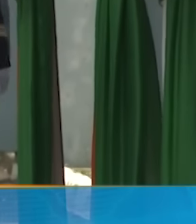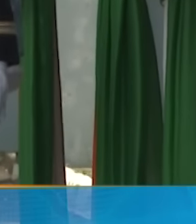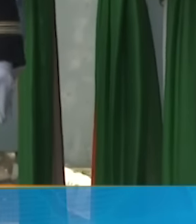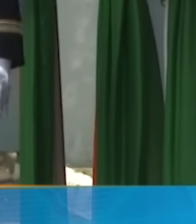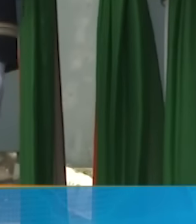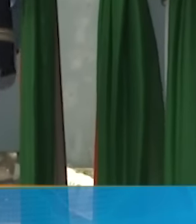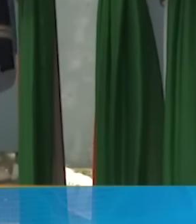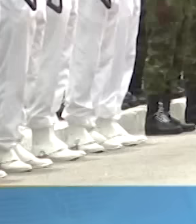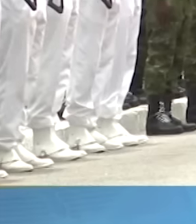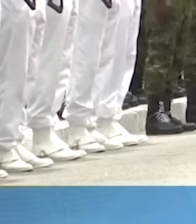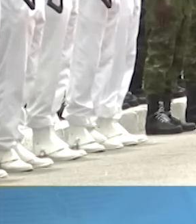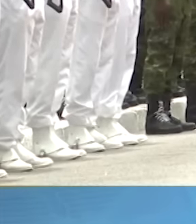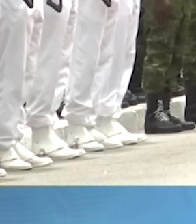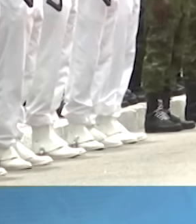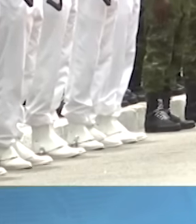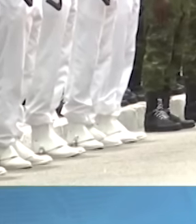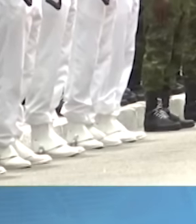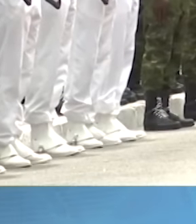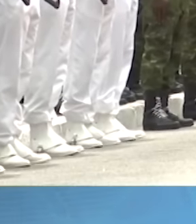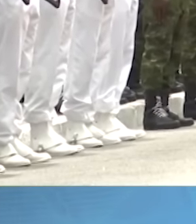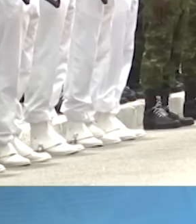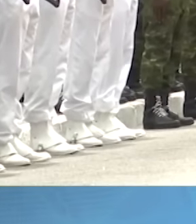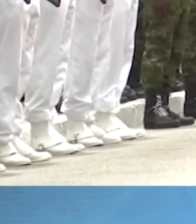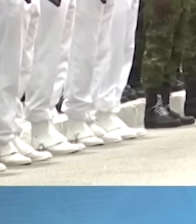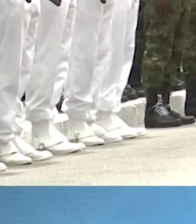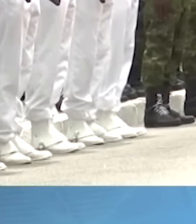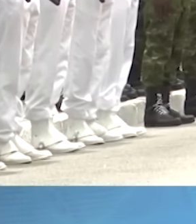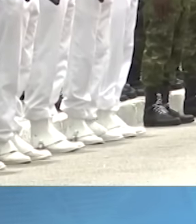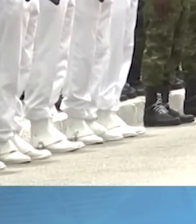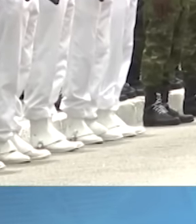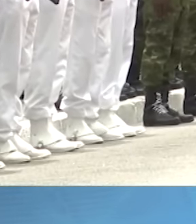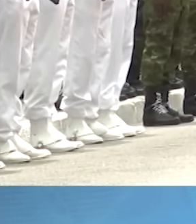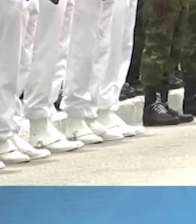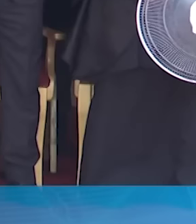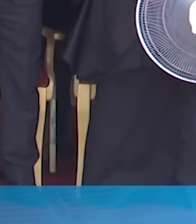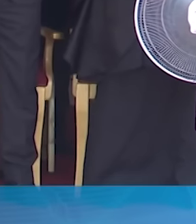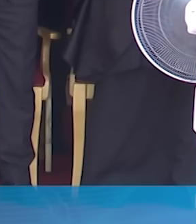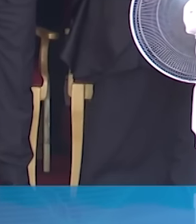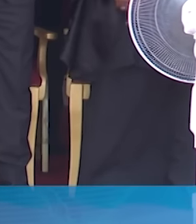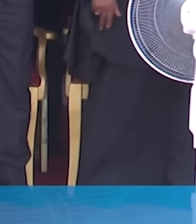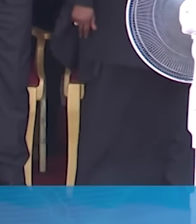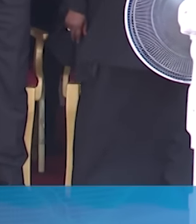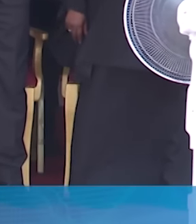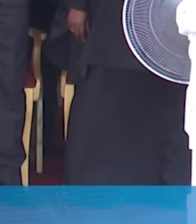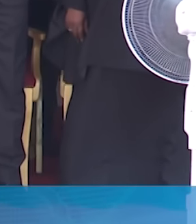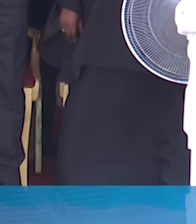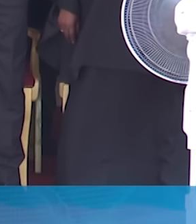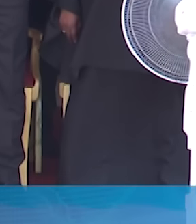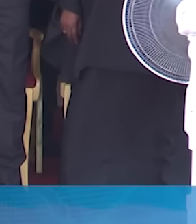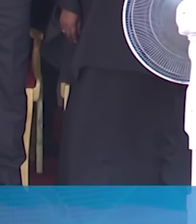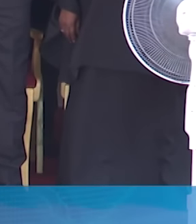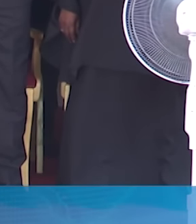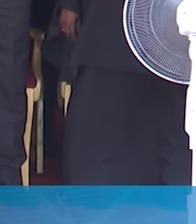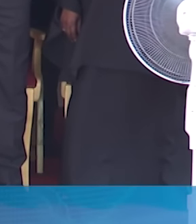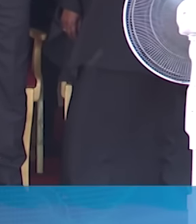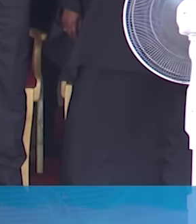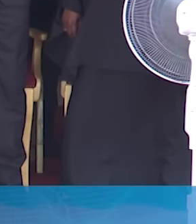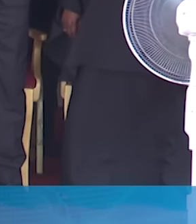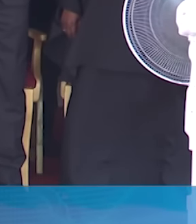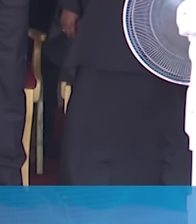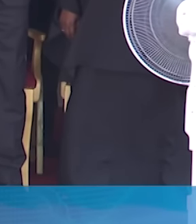voici comment le chef de l'État Alassane Ouattara a qualifié l'ex-président du Conseil supérieur de la magistrature, Koné Mamadou. La Côte d'Ivoire lui a